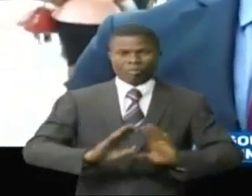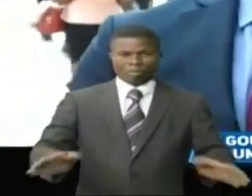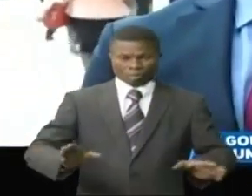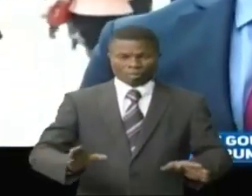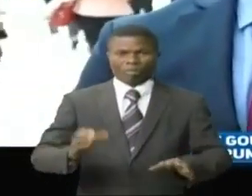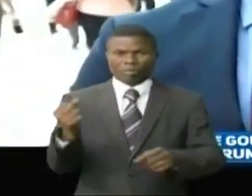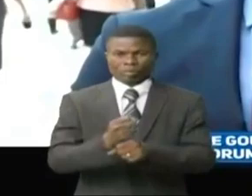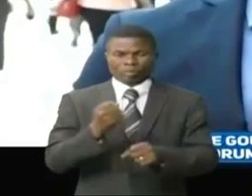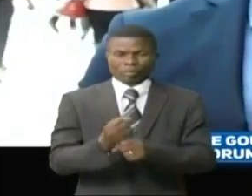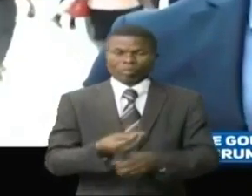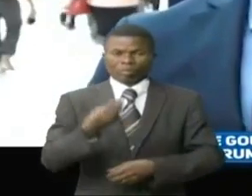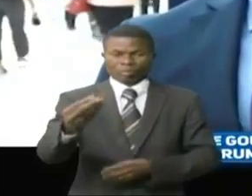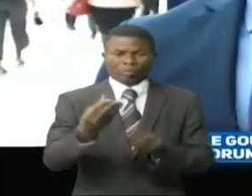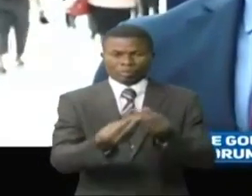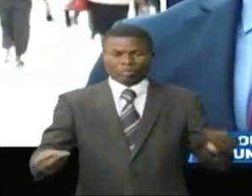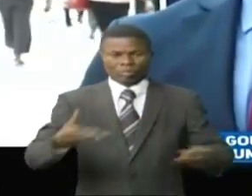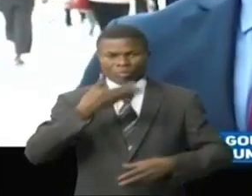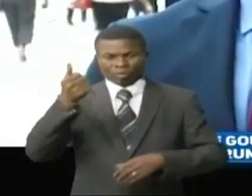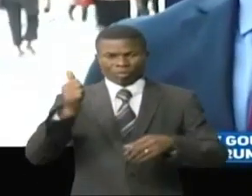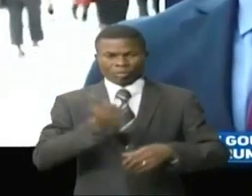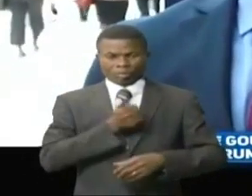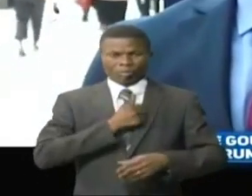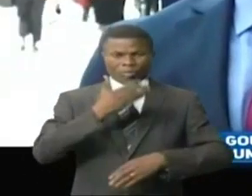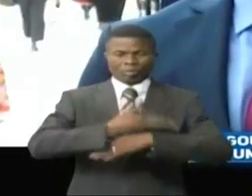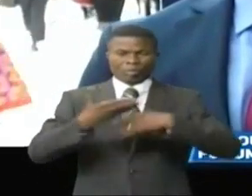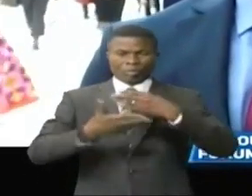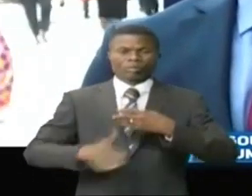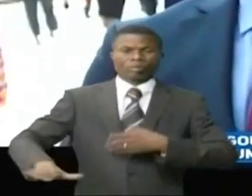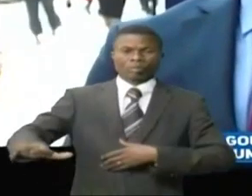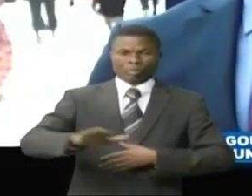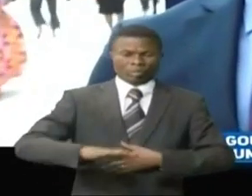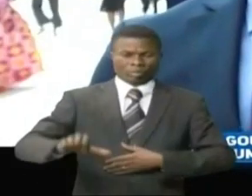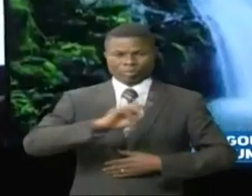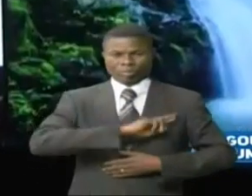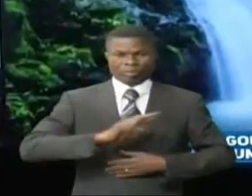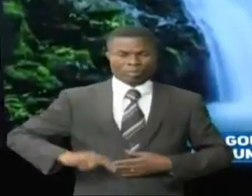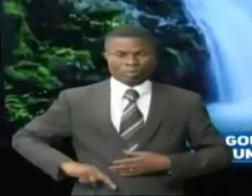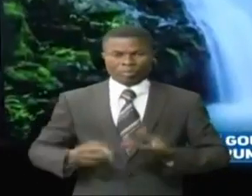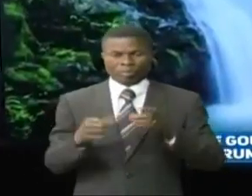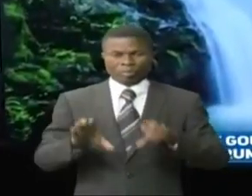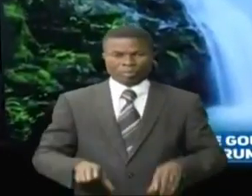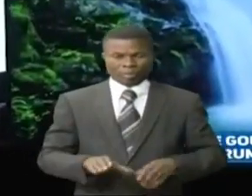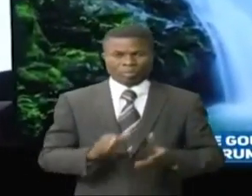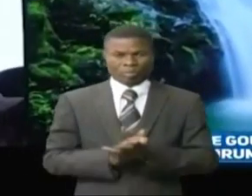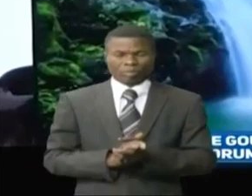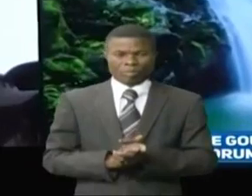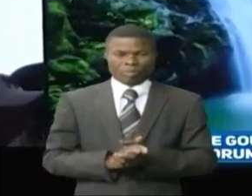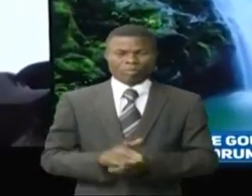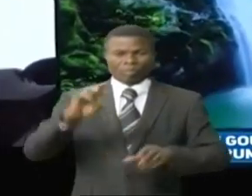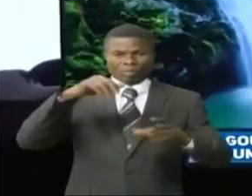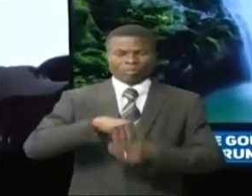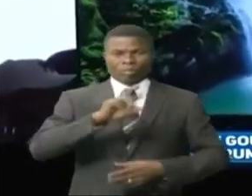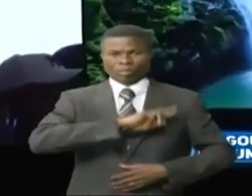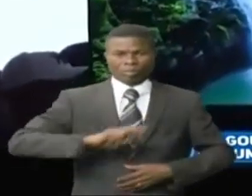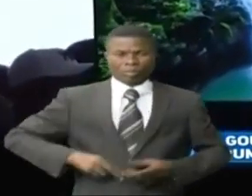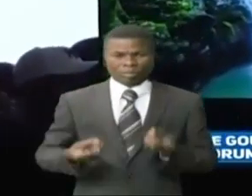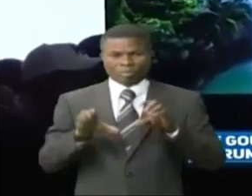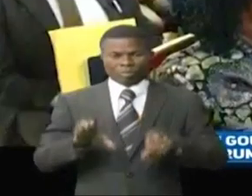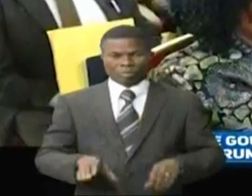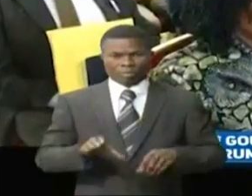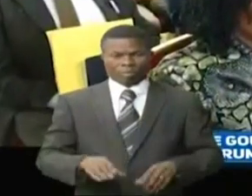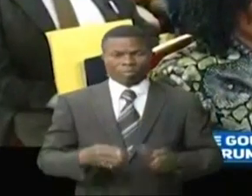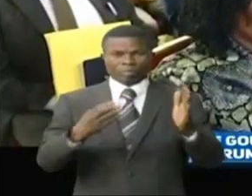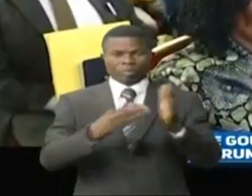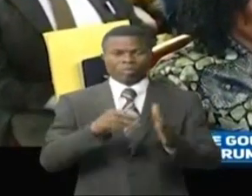produire et de donner des résultats attendus pour la construction de la République démocratique. En République démocratique du Congo,